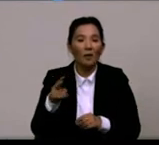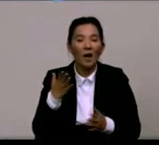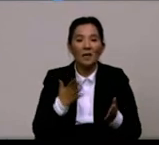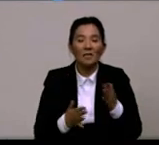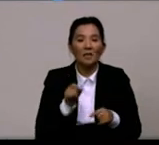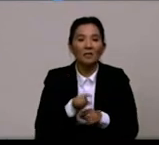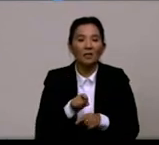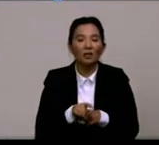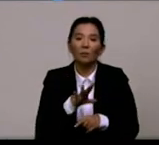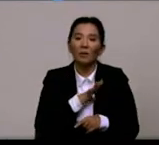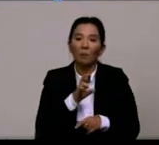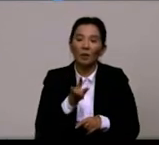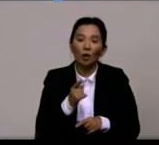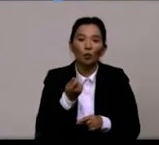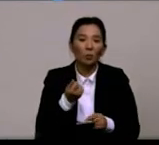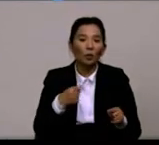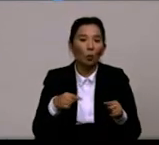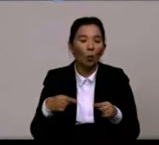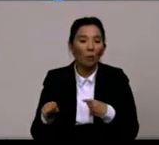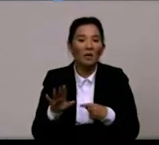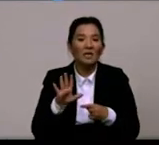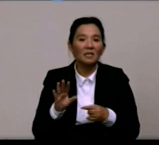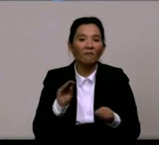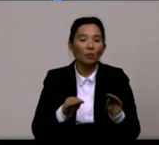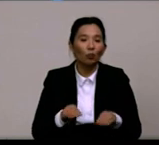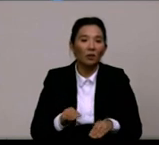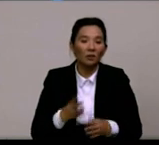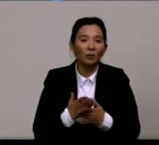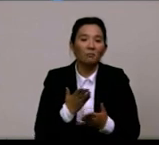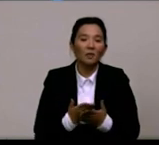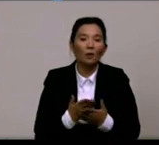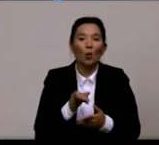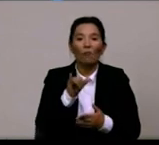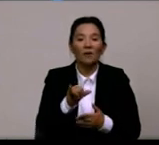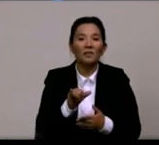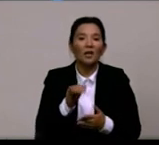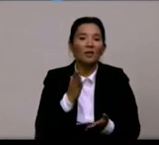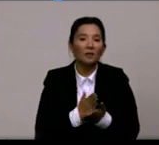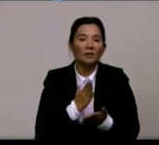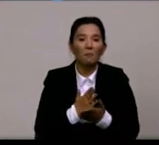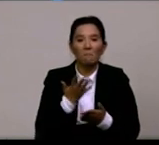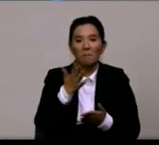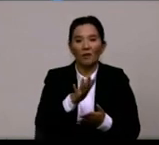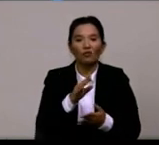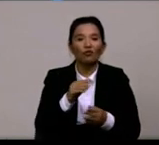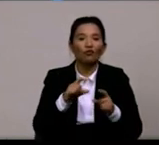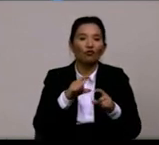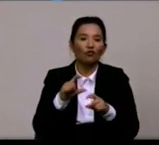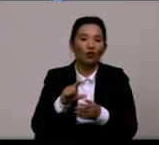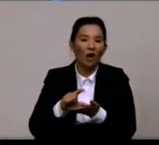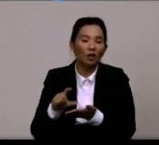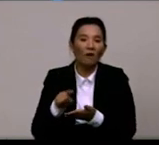бы задача была немножечко по-другому сформулирована? Например, у вас есть 5 чашек, вы